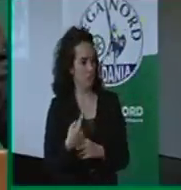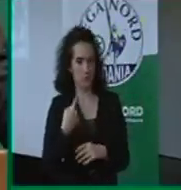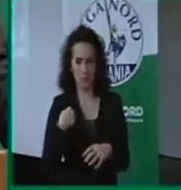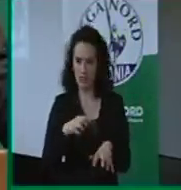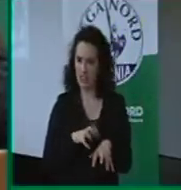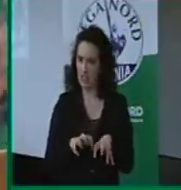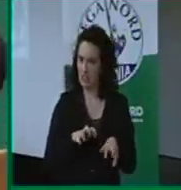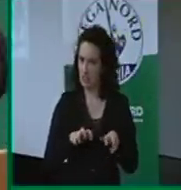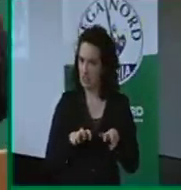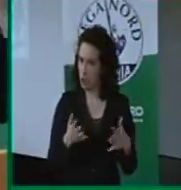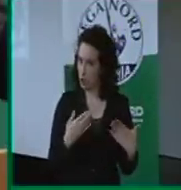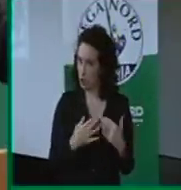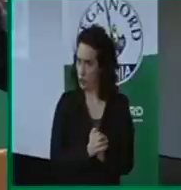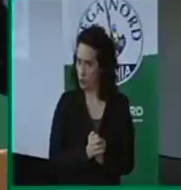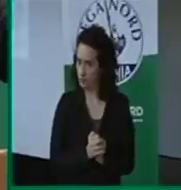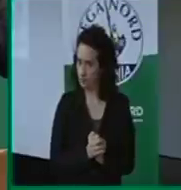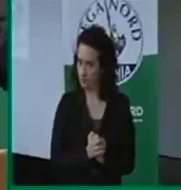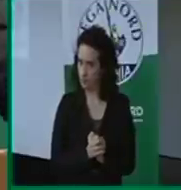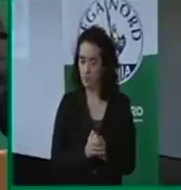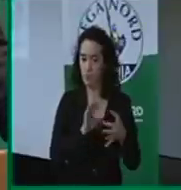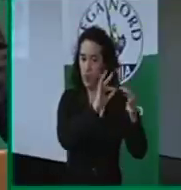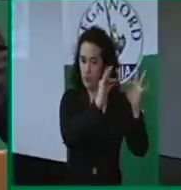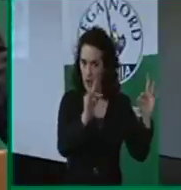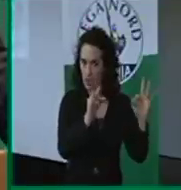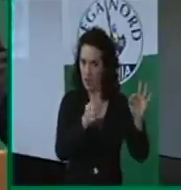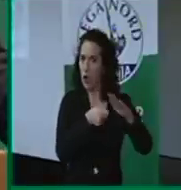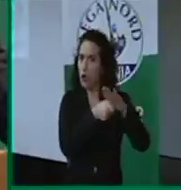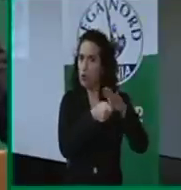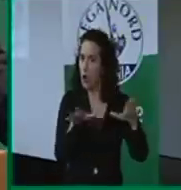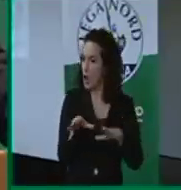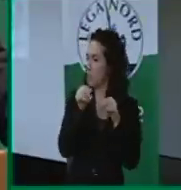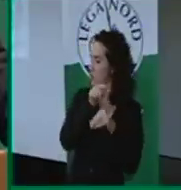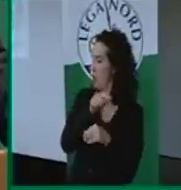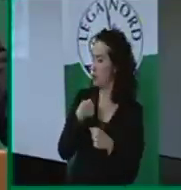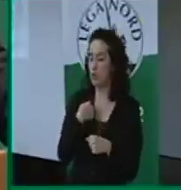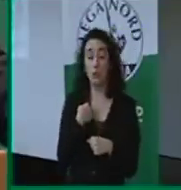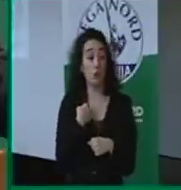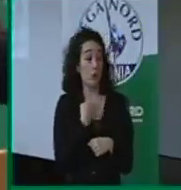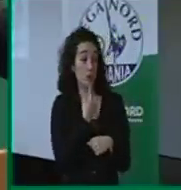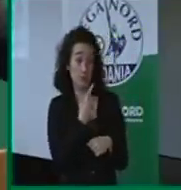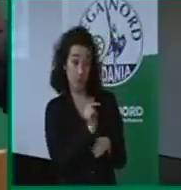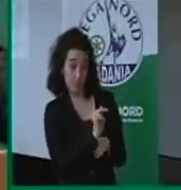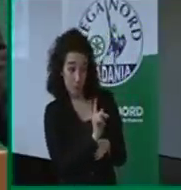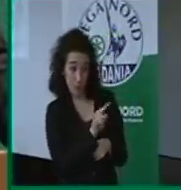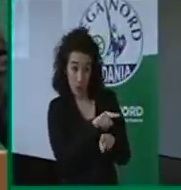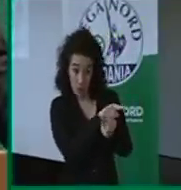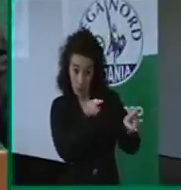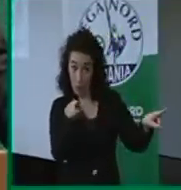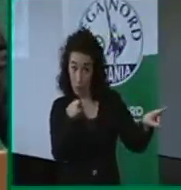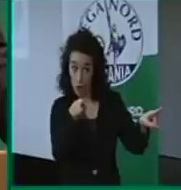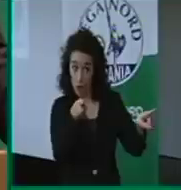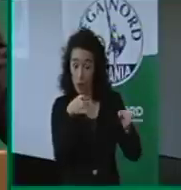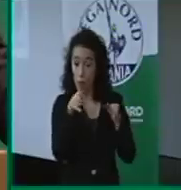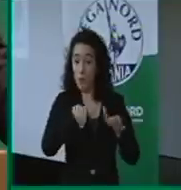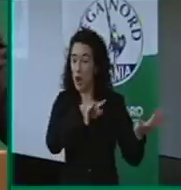prudere le mani no quando ha fatto il giro di tavolo perché si comincia con la corruzione è arrivato il mio turno e gli dico Scusate voi eravate attivi negli anni